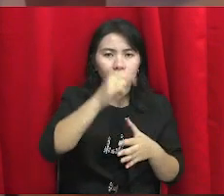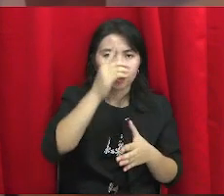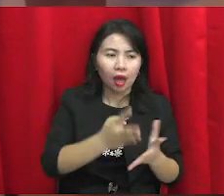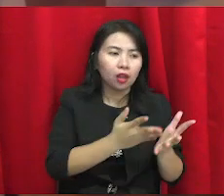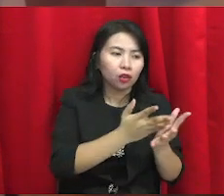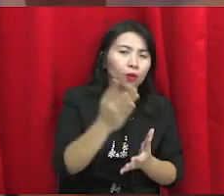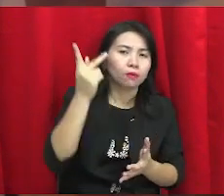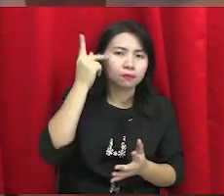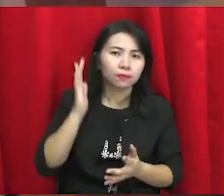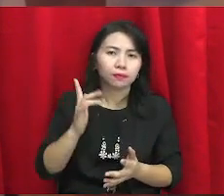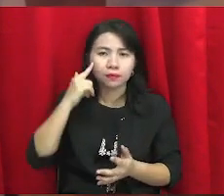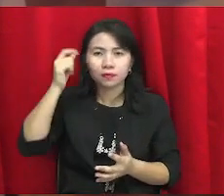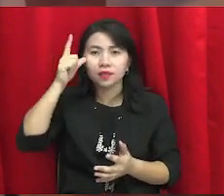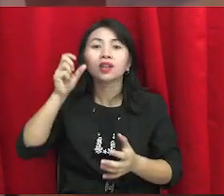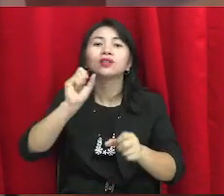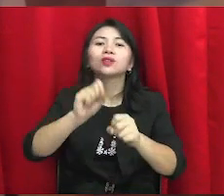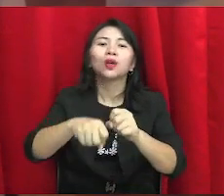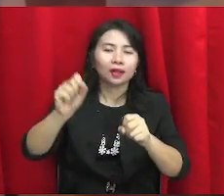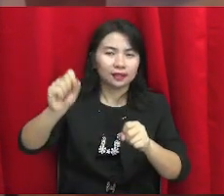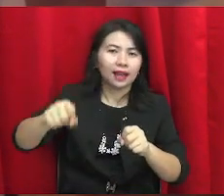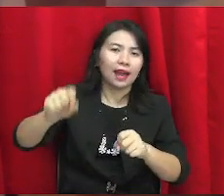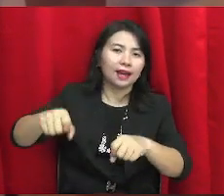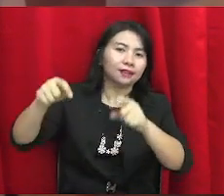very timely po talaga. At